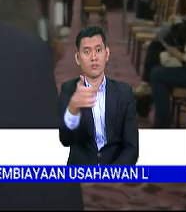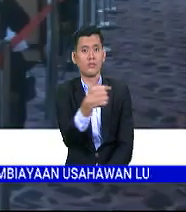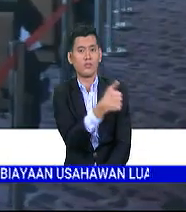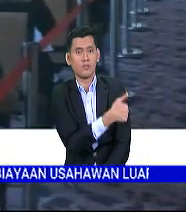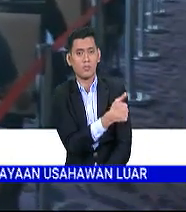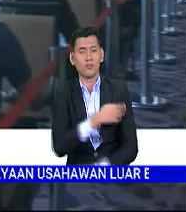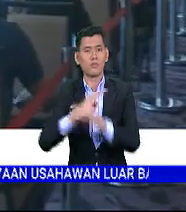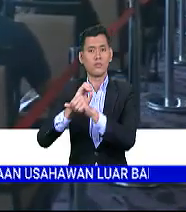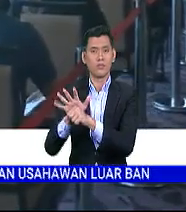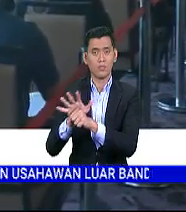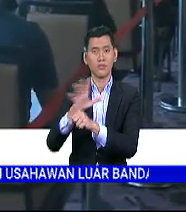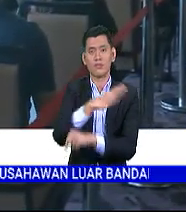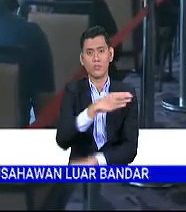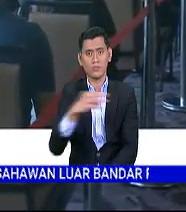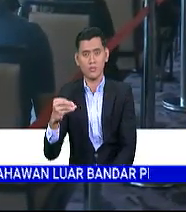tersebut.